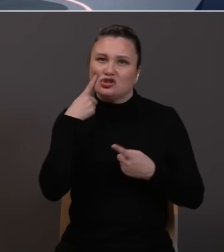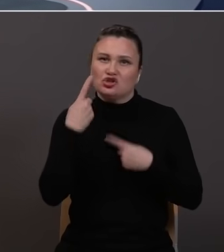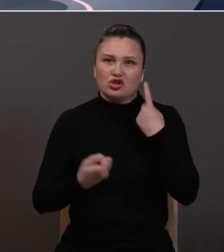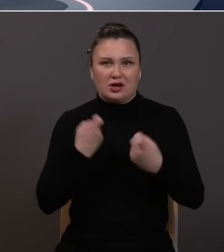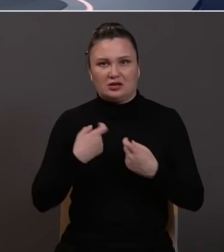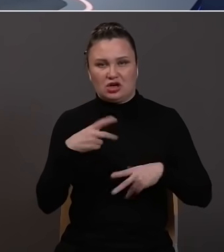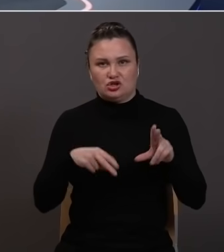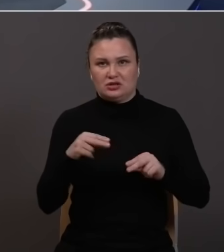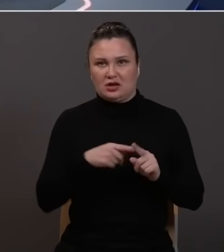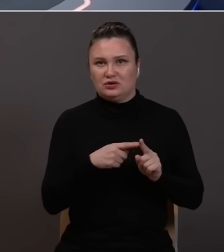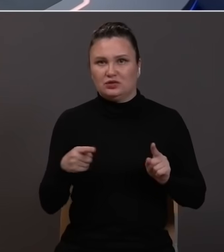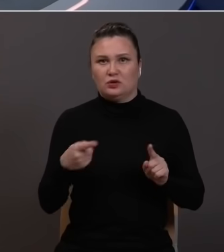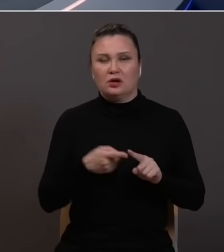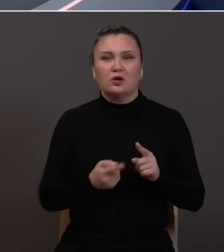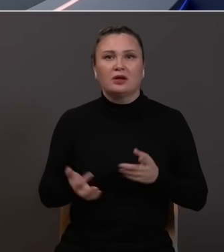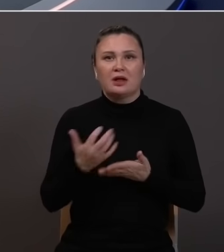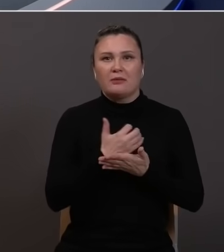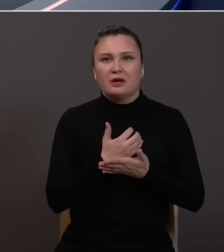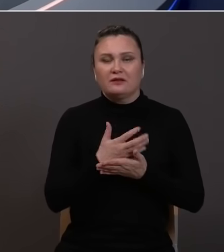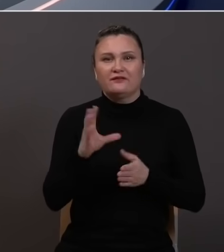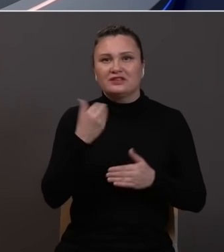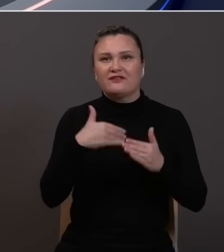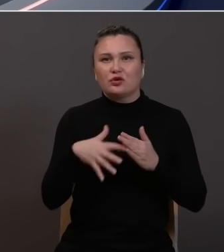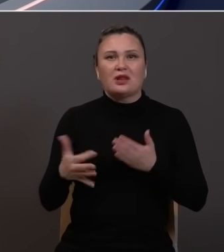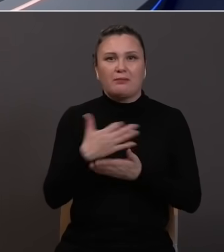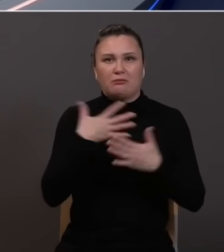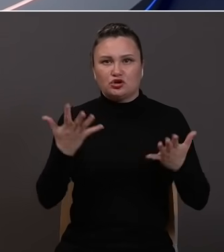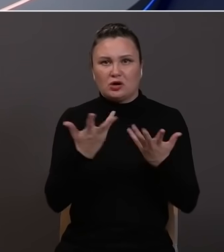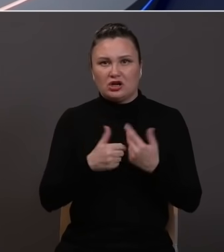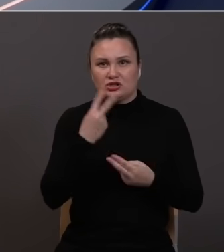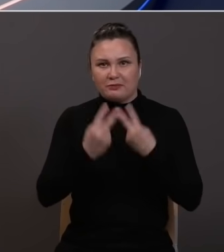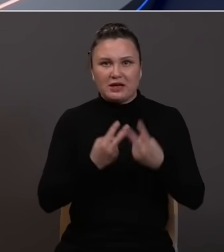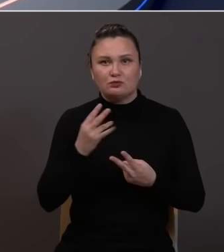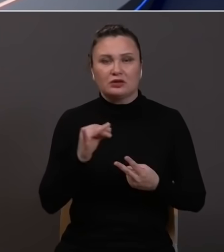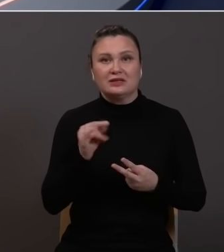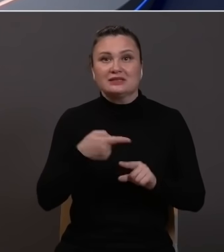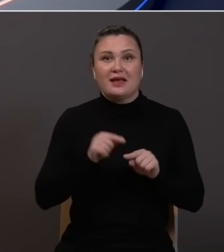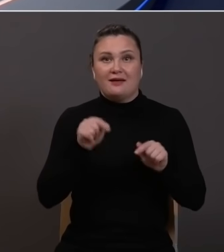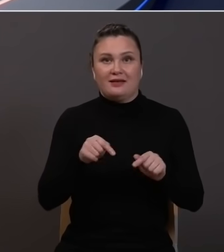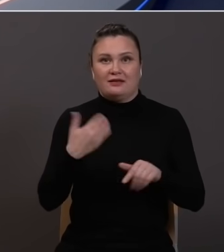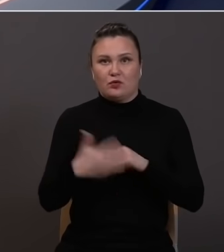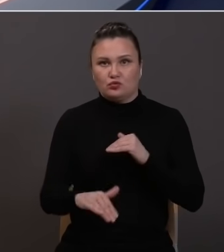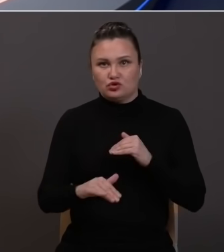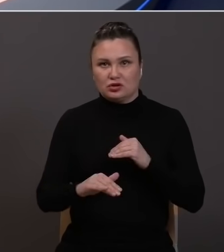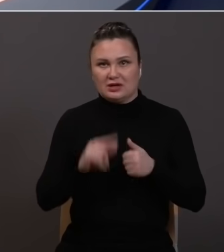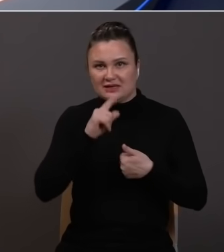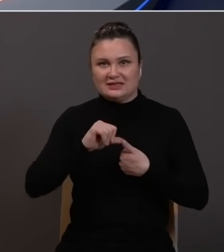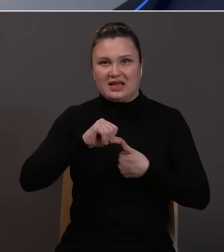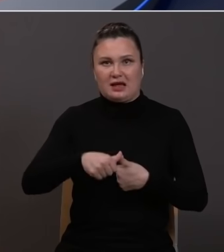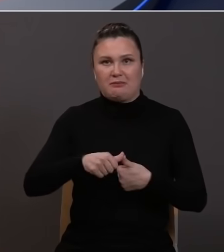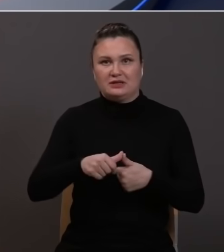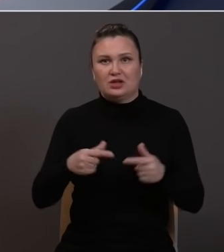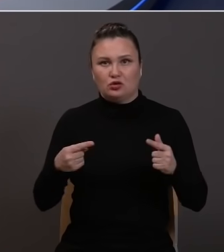шикарнейший, вот я считаю, сезон, который набрал, ну, все видео вообще набрали большое количество просмотров, и вот с этого, наверное, уже закрепился